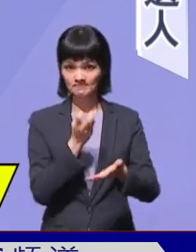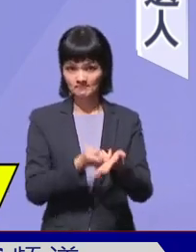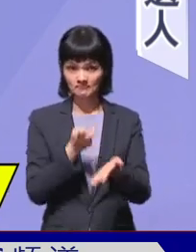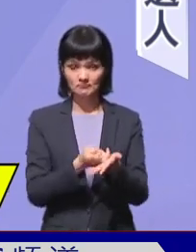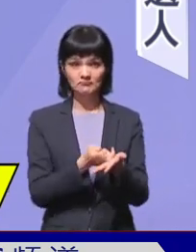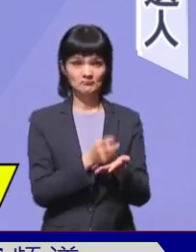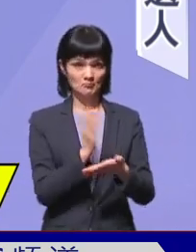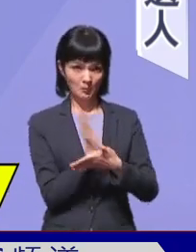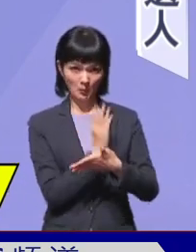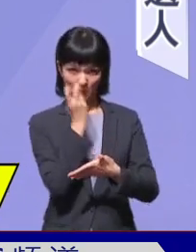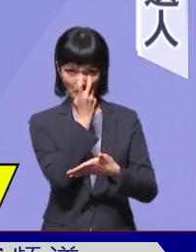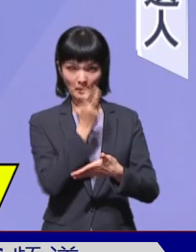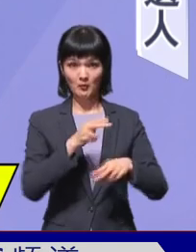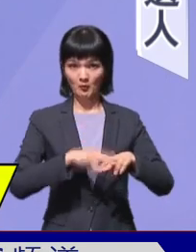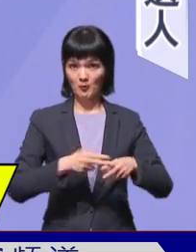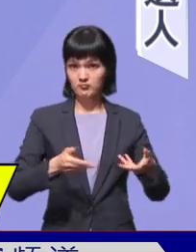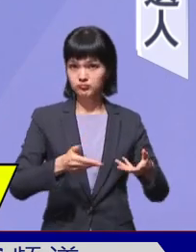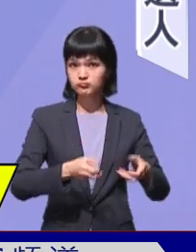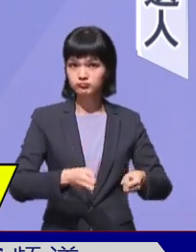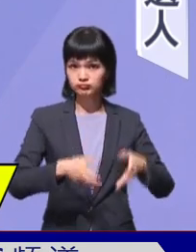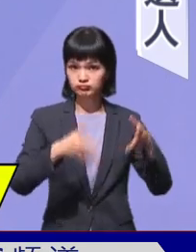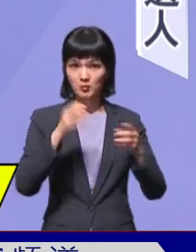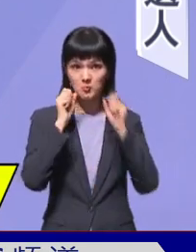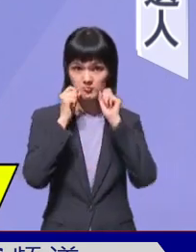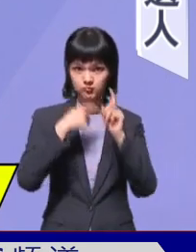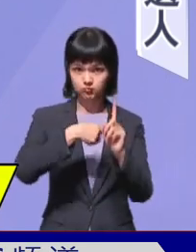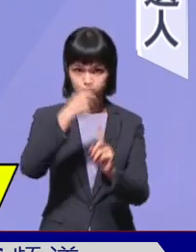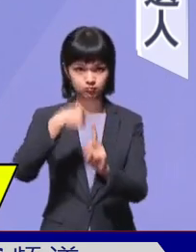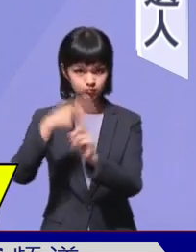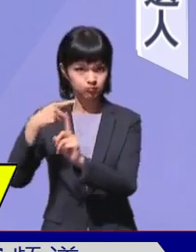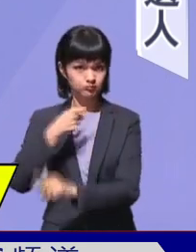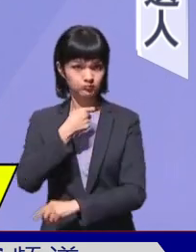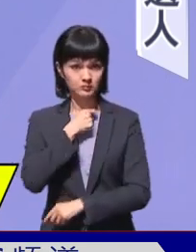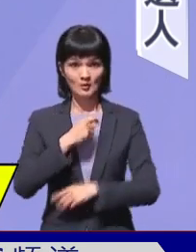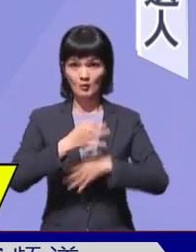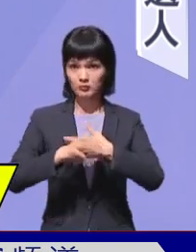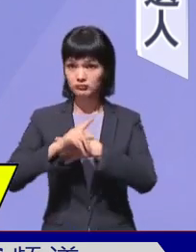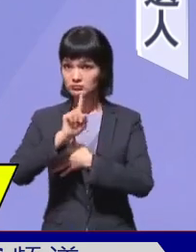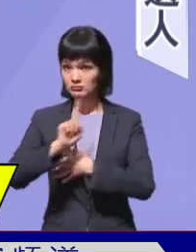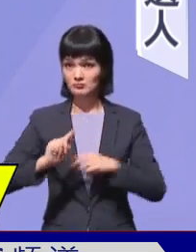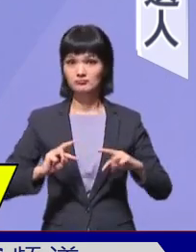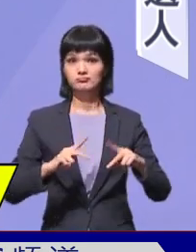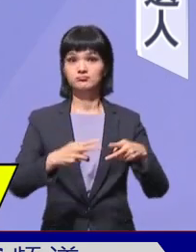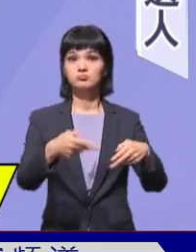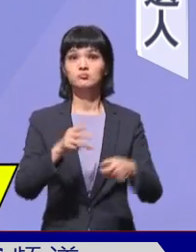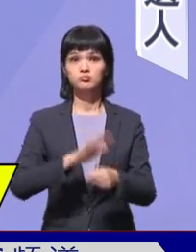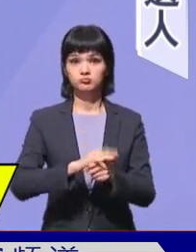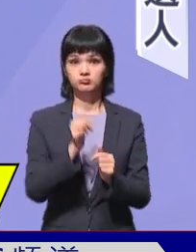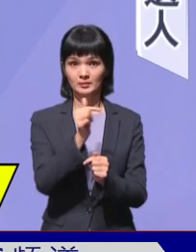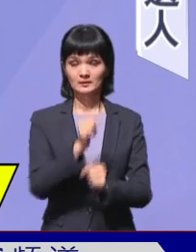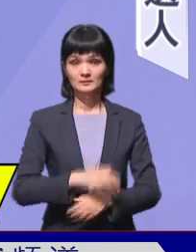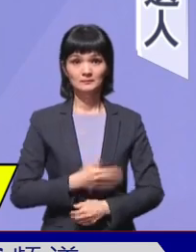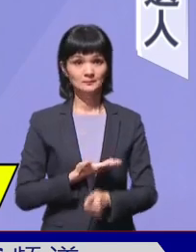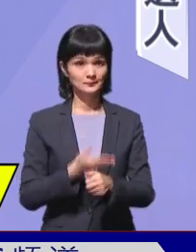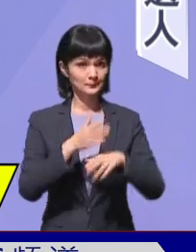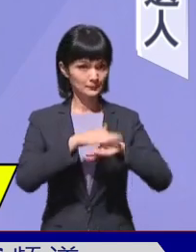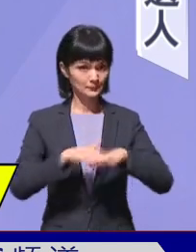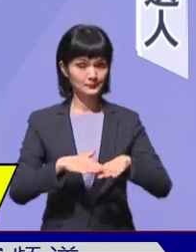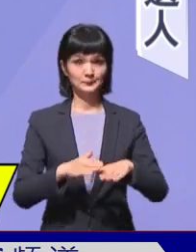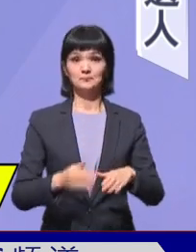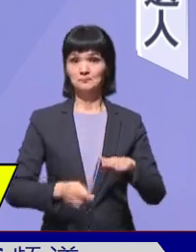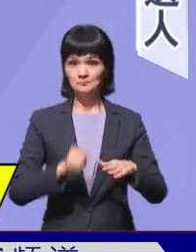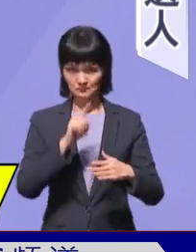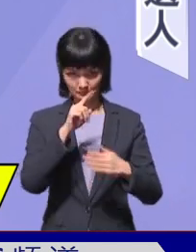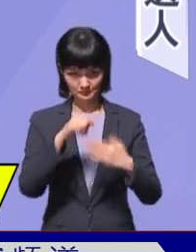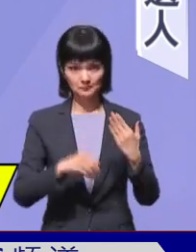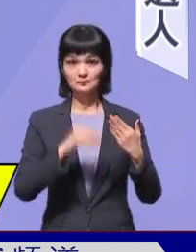验相关的工程品质，将相关的工程缺失一一的确实改善，让安全合格程序